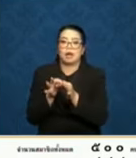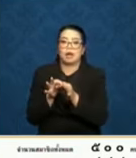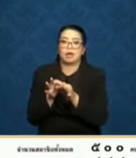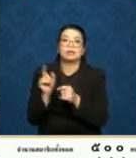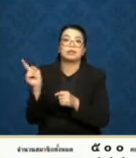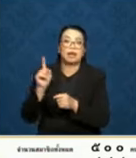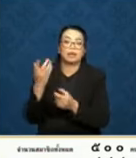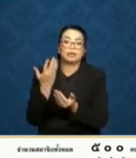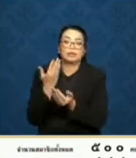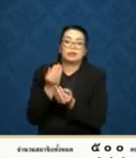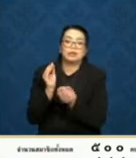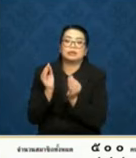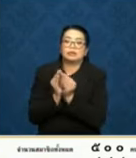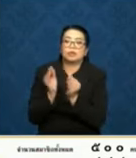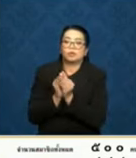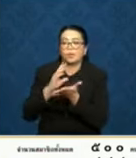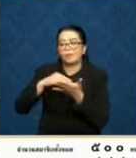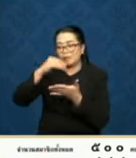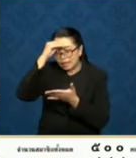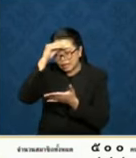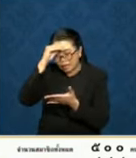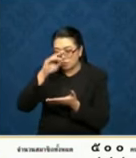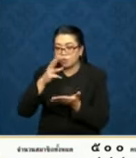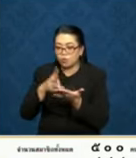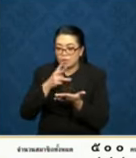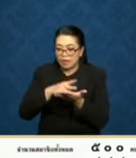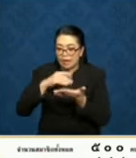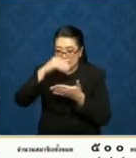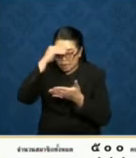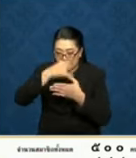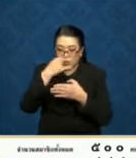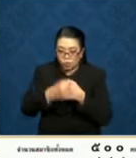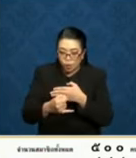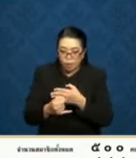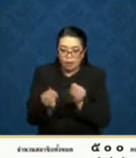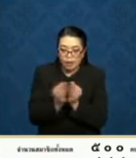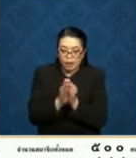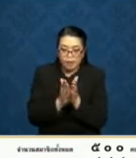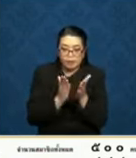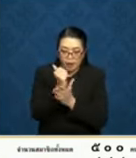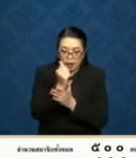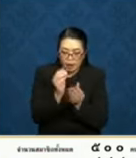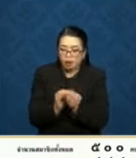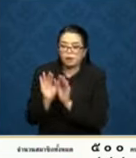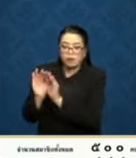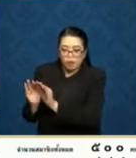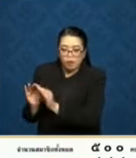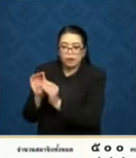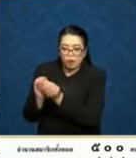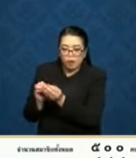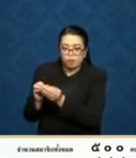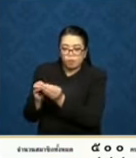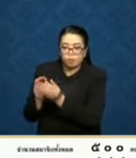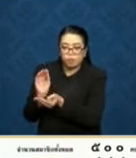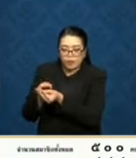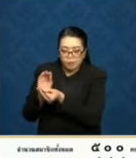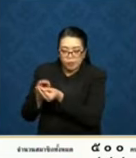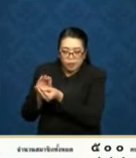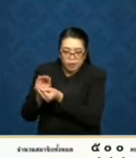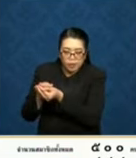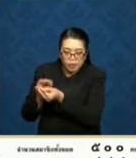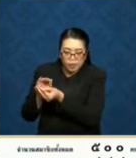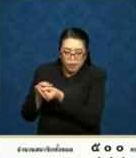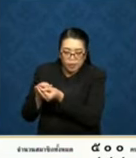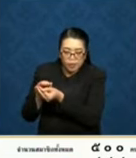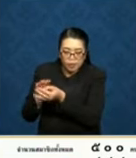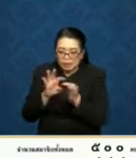อการสะสมหนวยกิจที่มัจะต้เชื่อมโยงไม่ใช่เฉพาะกระทวงศึษาที่การครับต้เชื่อมโยงไปทุกสถาบัน